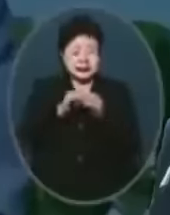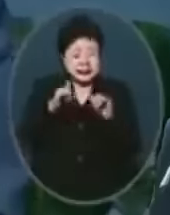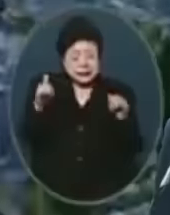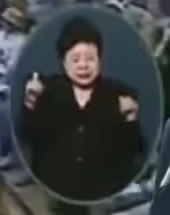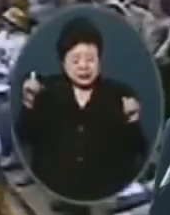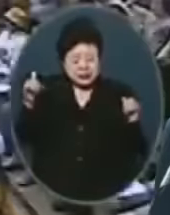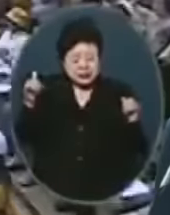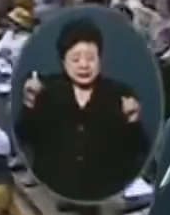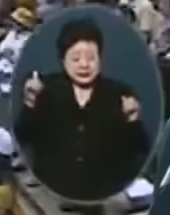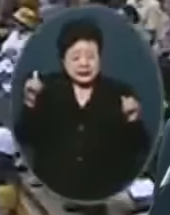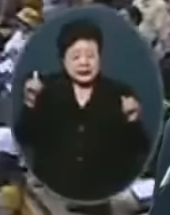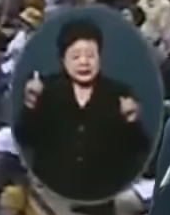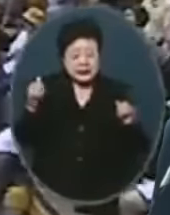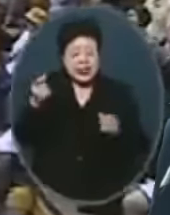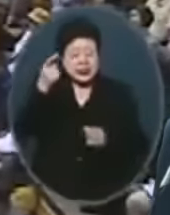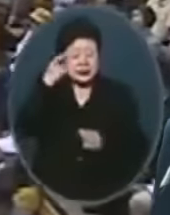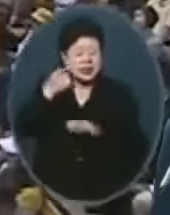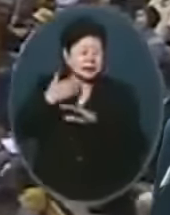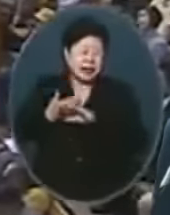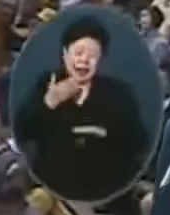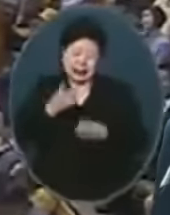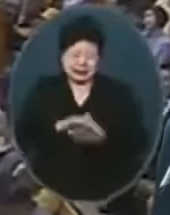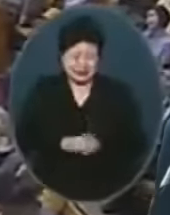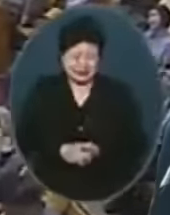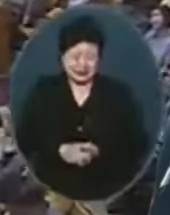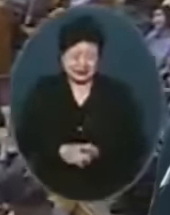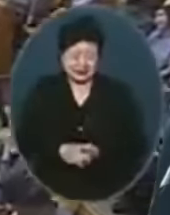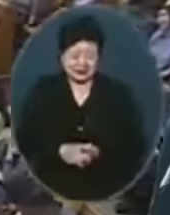사람은 생각이 달라지는 것입니다.